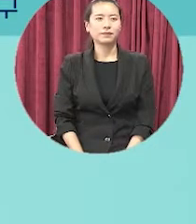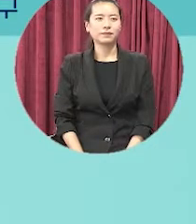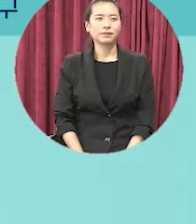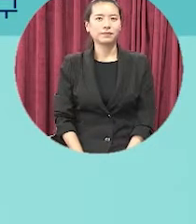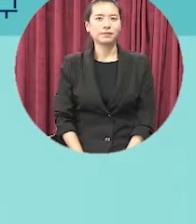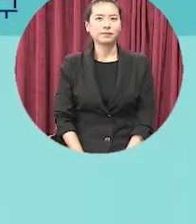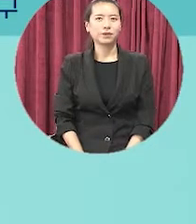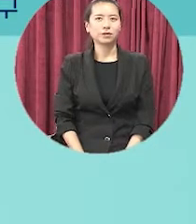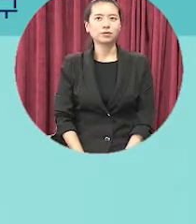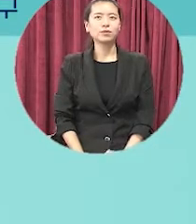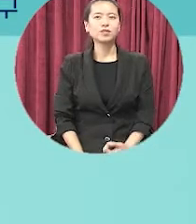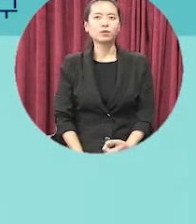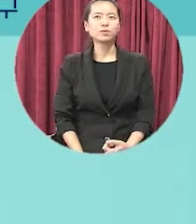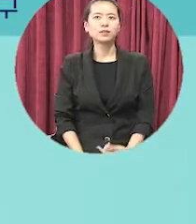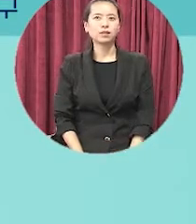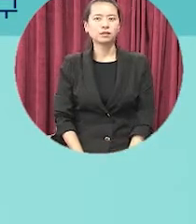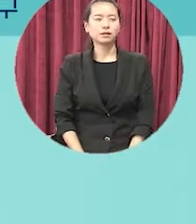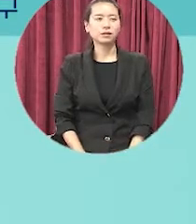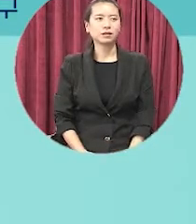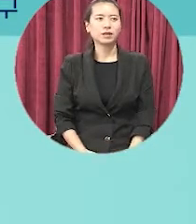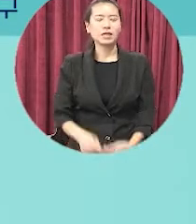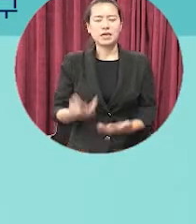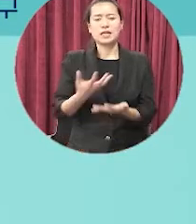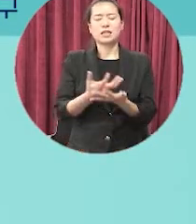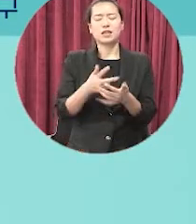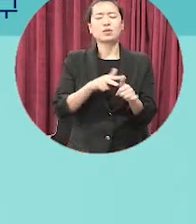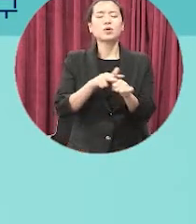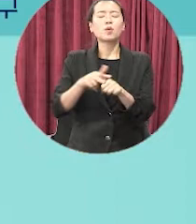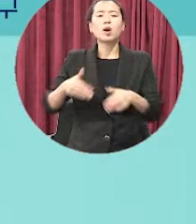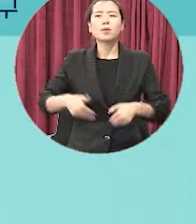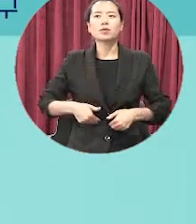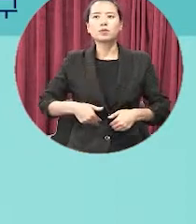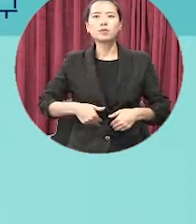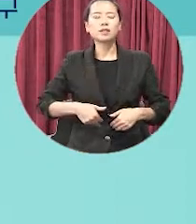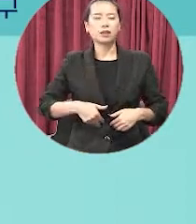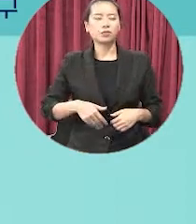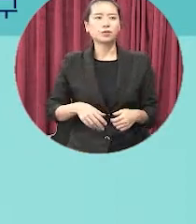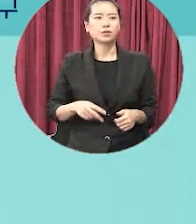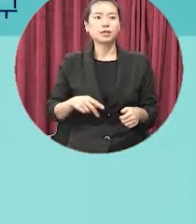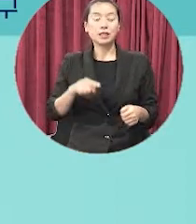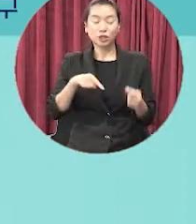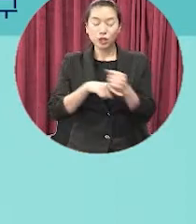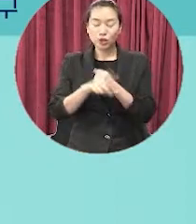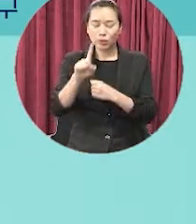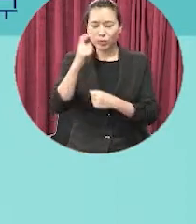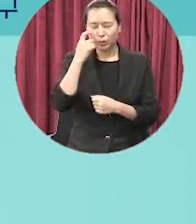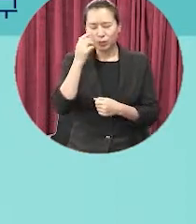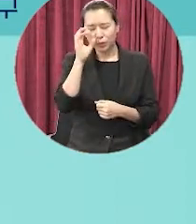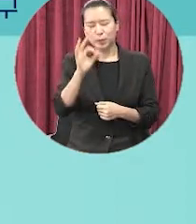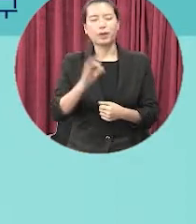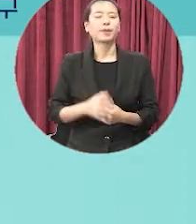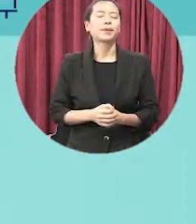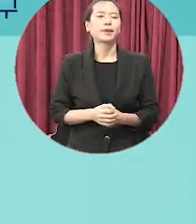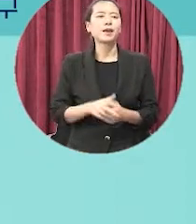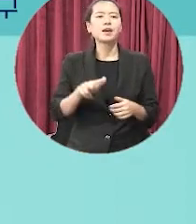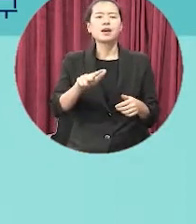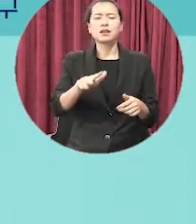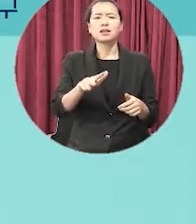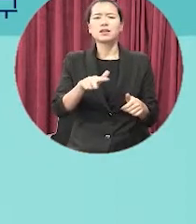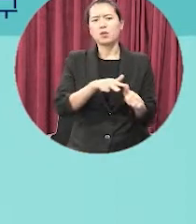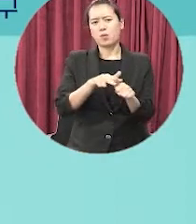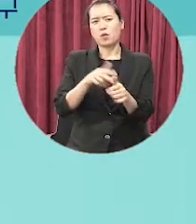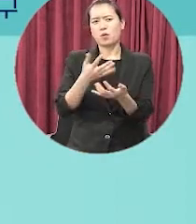이제 우리가 데이터를 필요로 하는 이유가 뭔지 잘 생각을 해보면 우리는 이제 데이터로부터 내가 내 앞에